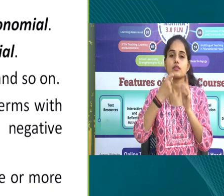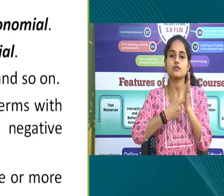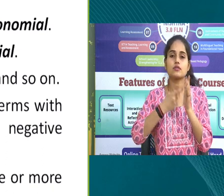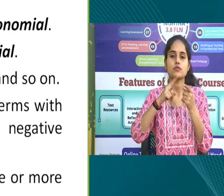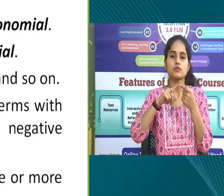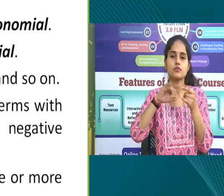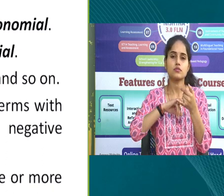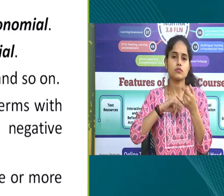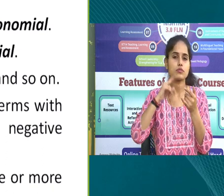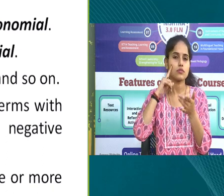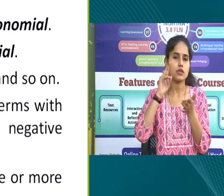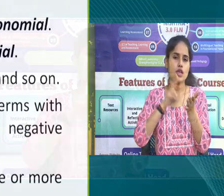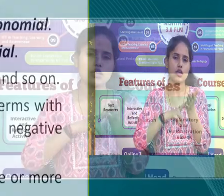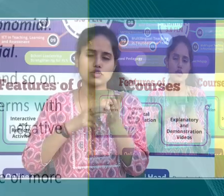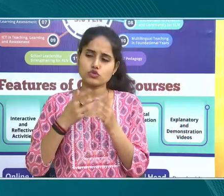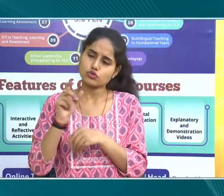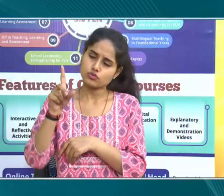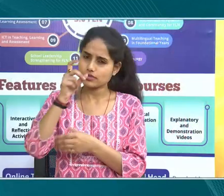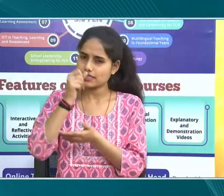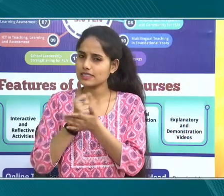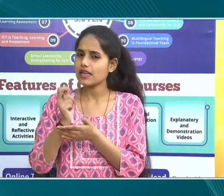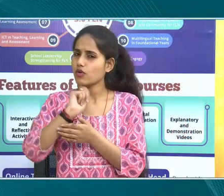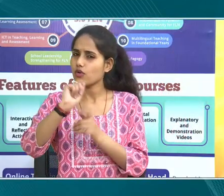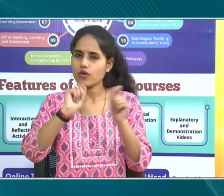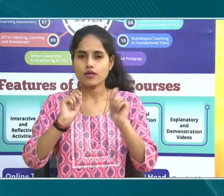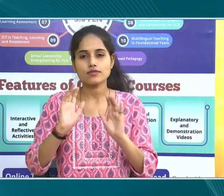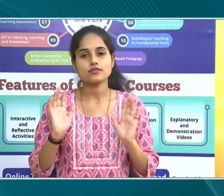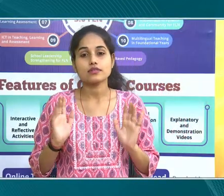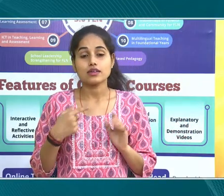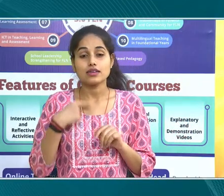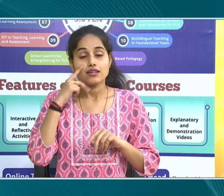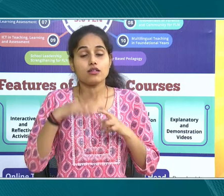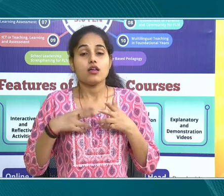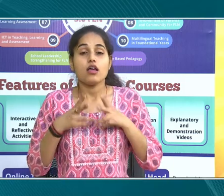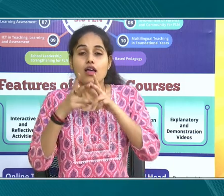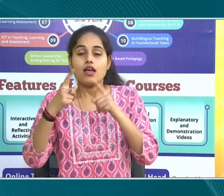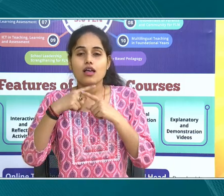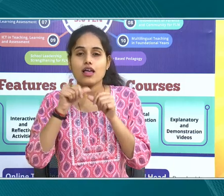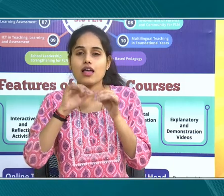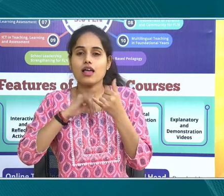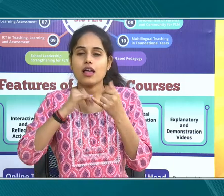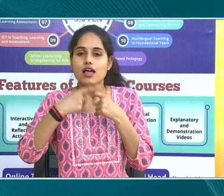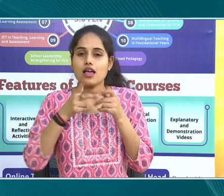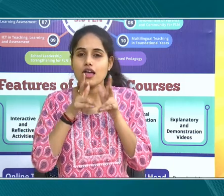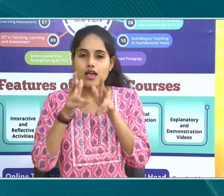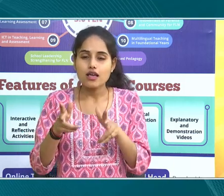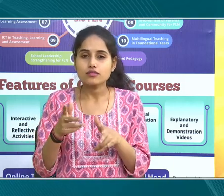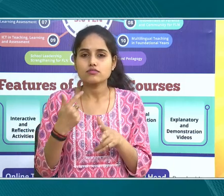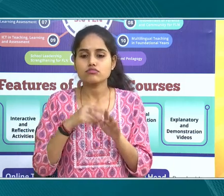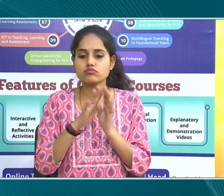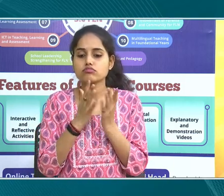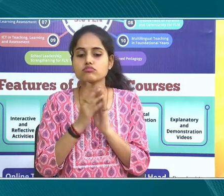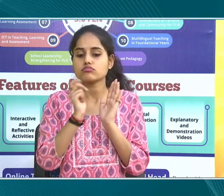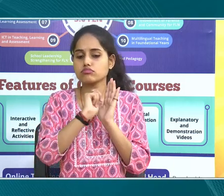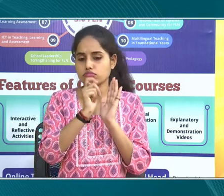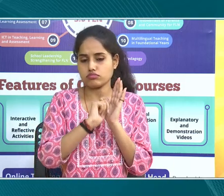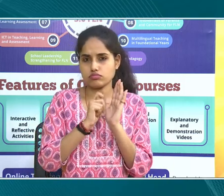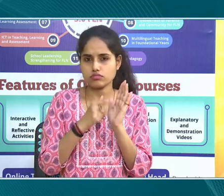जी मैं आपको और अपने लर्नर को कोई भी टास्क बोलूंगी हमें देखते देखते अपने नोटबुक में लिख के की